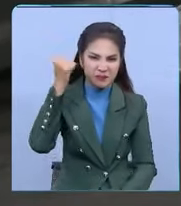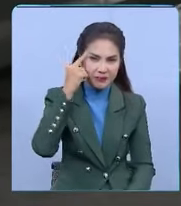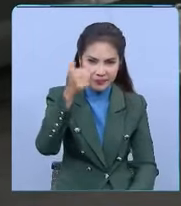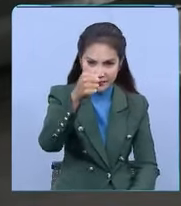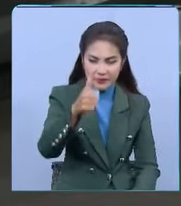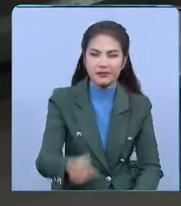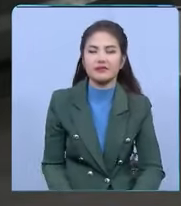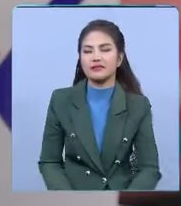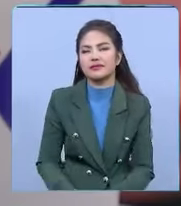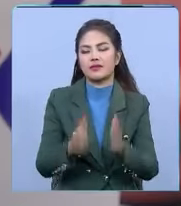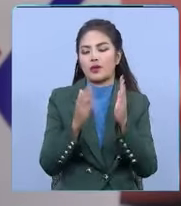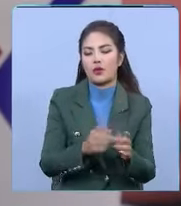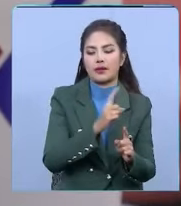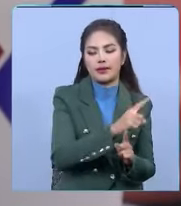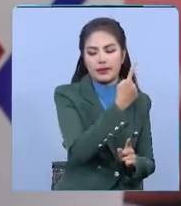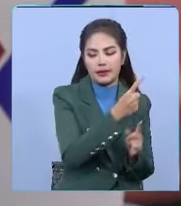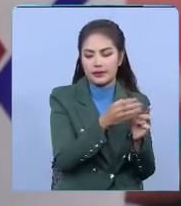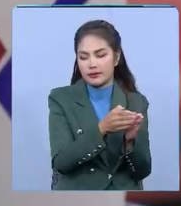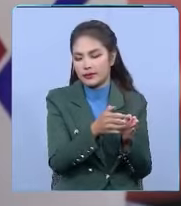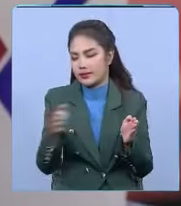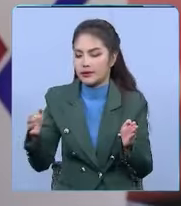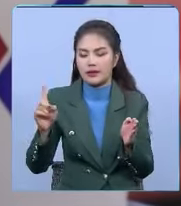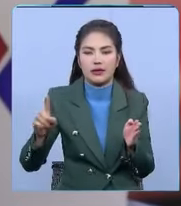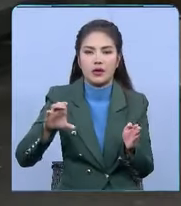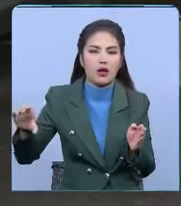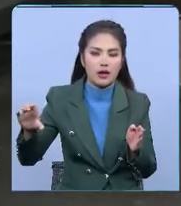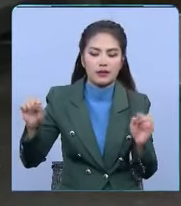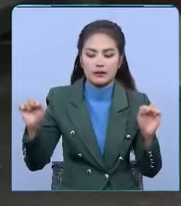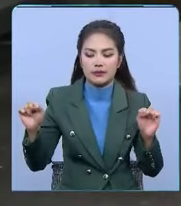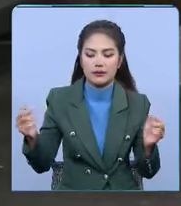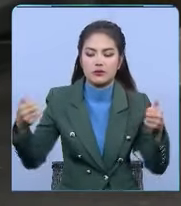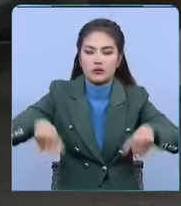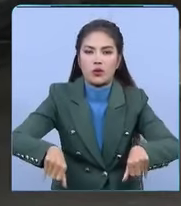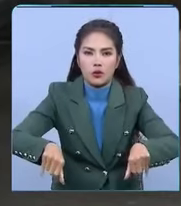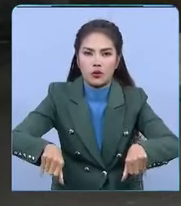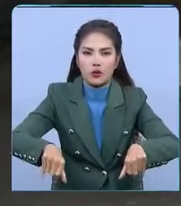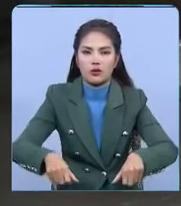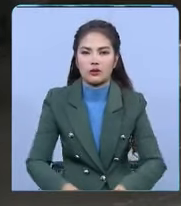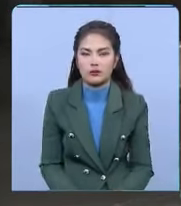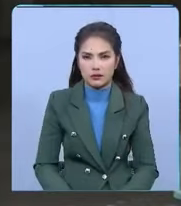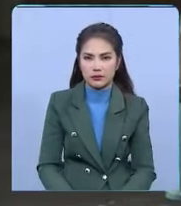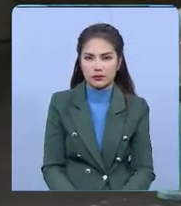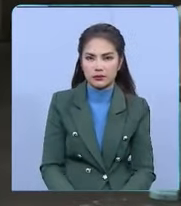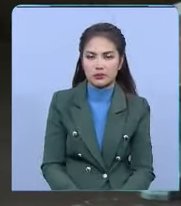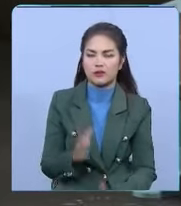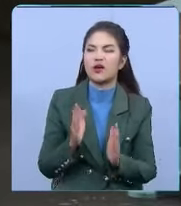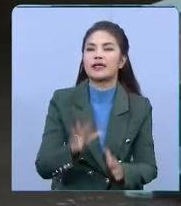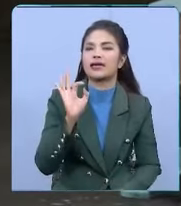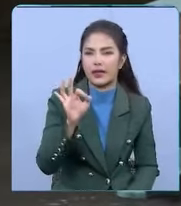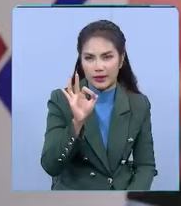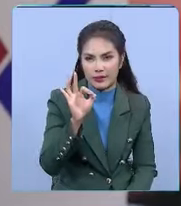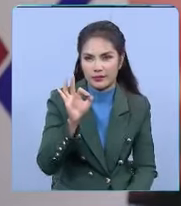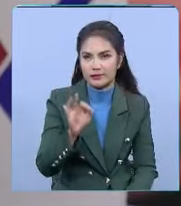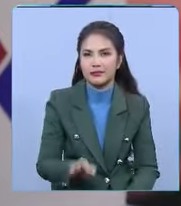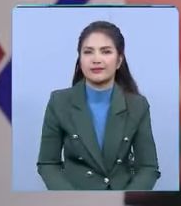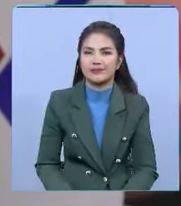ว่าเป็นคนที่1คนที่ร้อยที่ตกใช่ไหมฮะอันนี้ผิดครับที่ถูกต้องคือคนที่9ครับคนที่